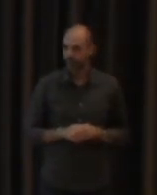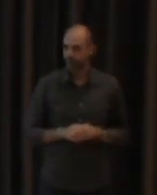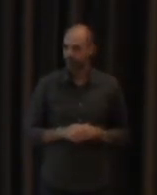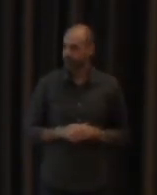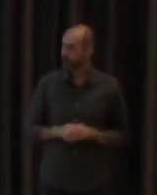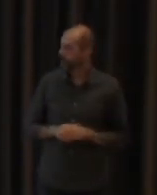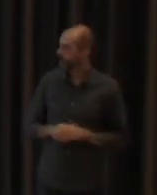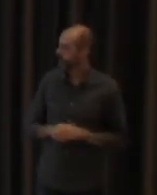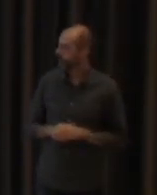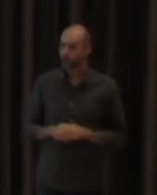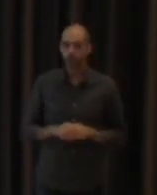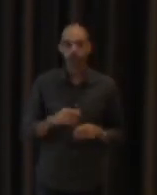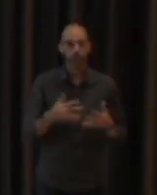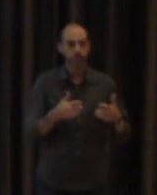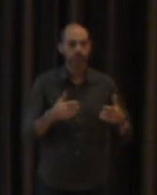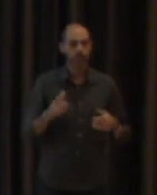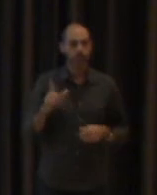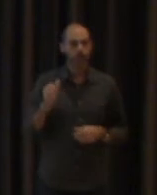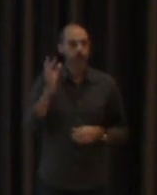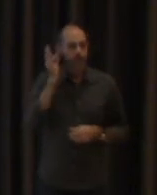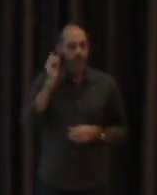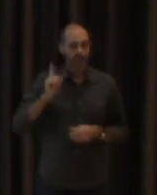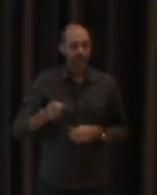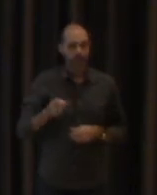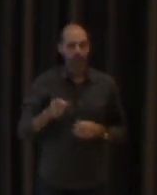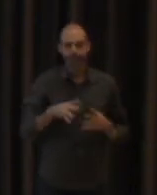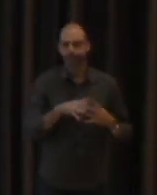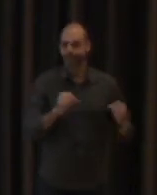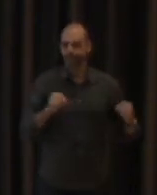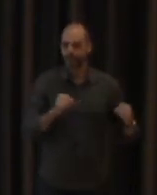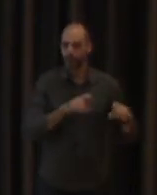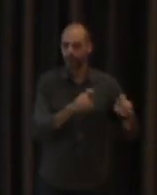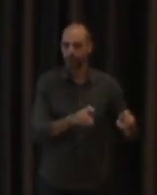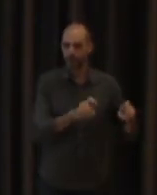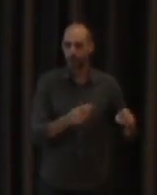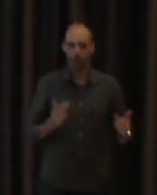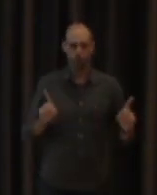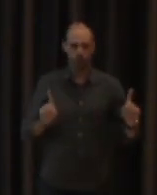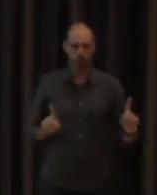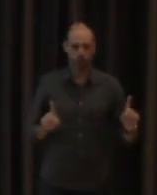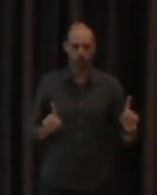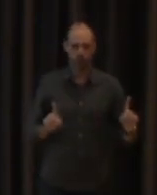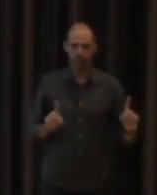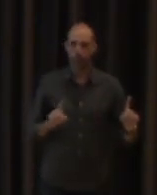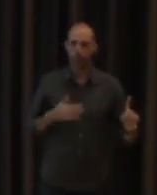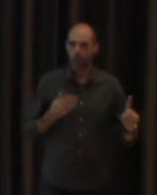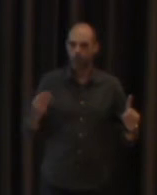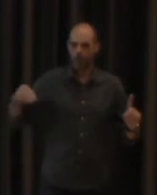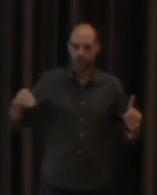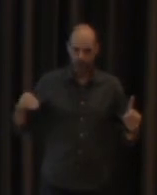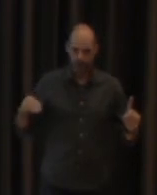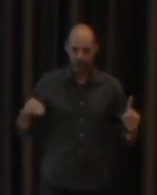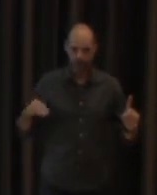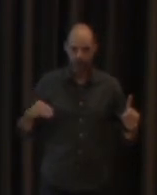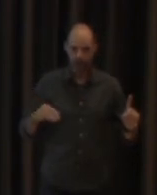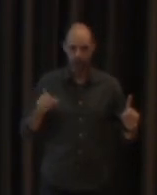A 4A tenim la directora, no sabem l'informàtic. Dos participants, la directora i l'informàtic, però també n'hi poden haver més de dos, com a 4B.